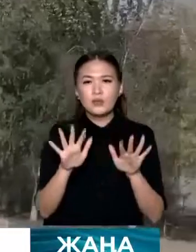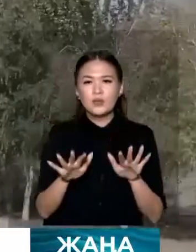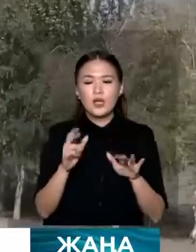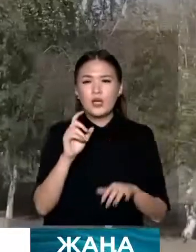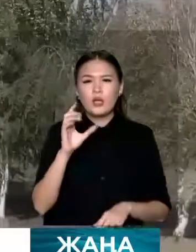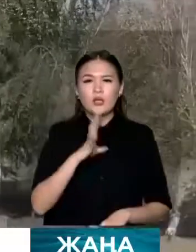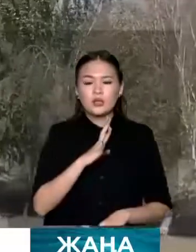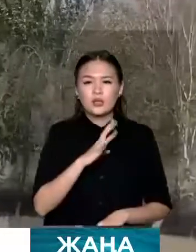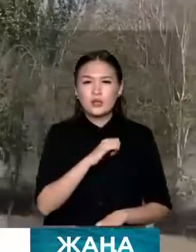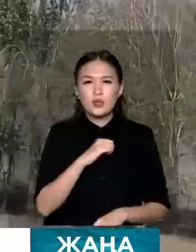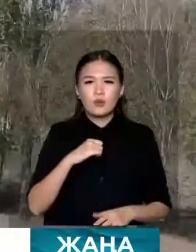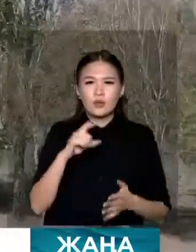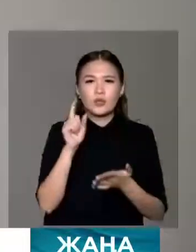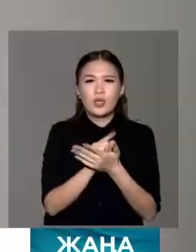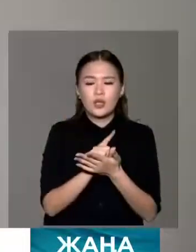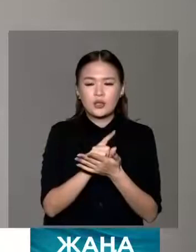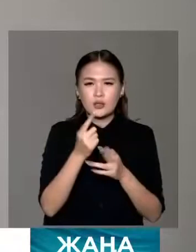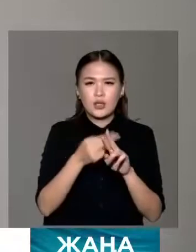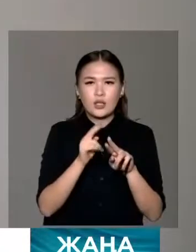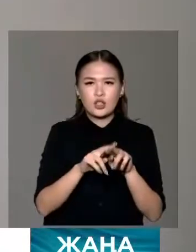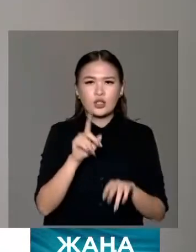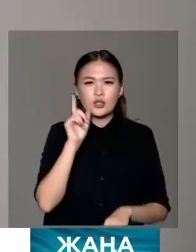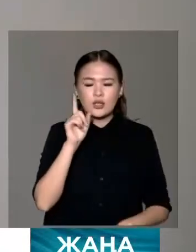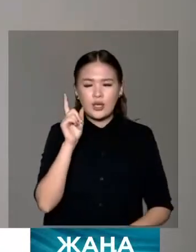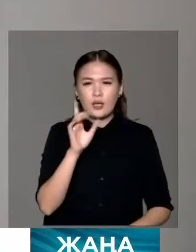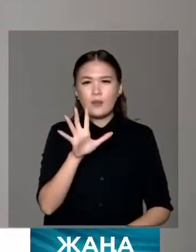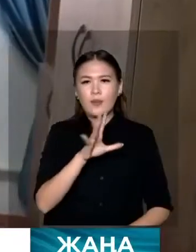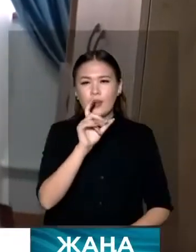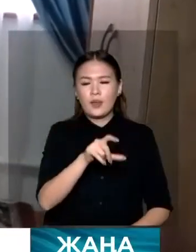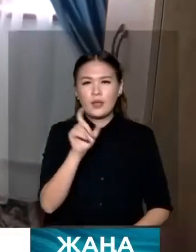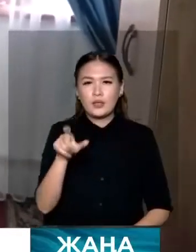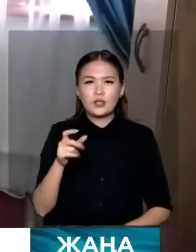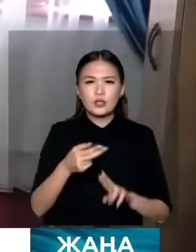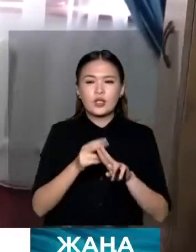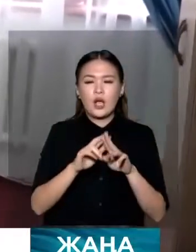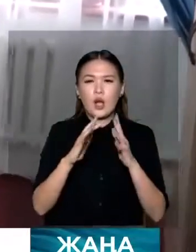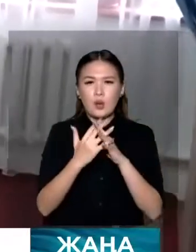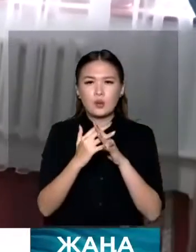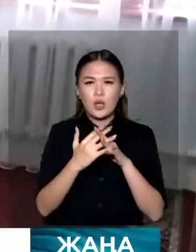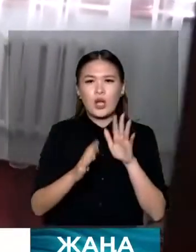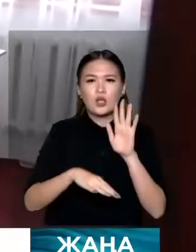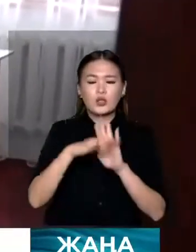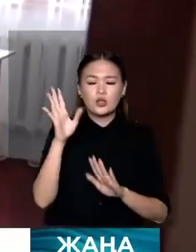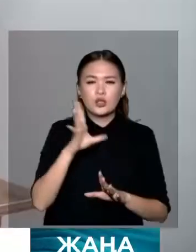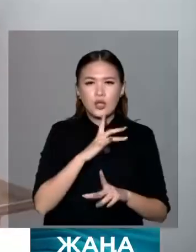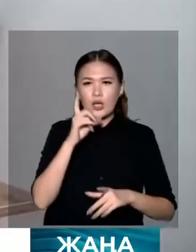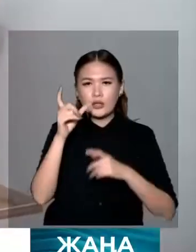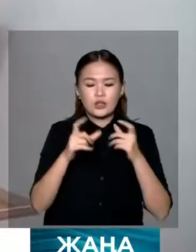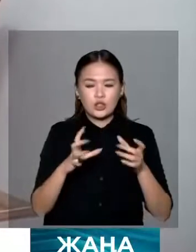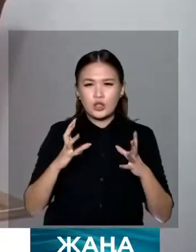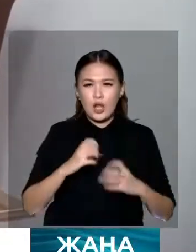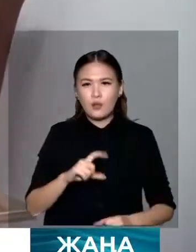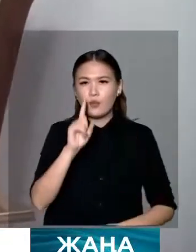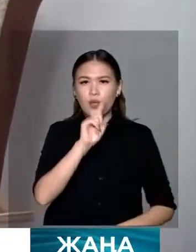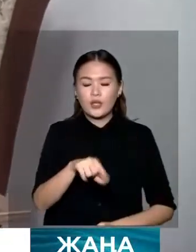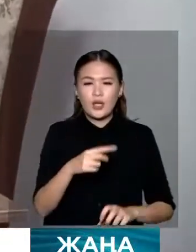қазына. Талаптыдағы еңбектеген баладан егде жастағы қариясына дейін Шерағаның ауылға жасаған жақсылықтарын жарыса айтудан жалықпайды.